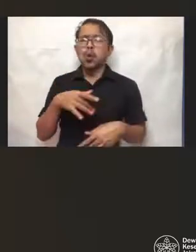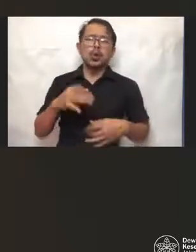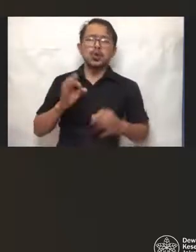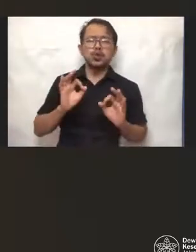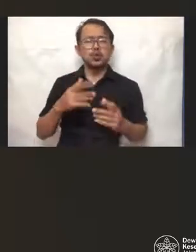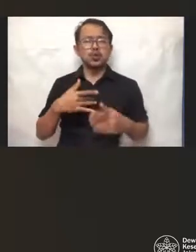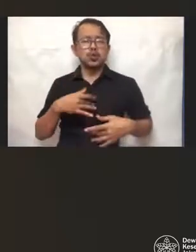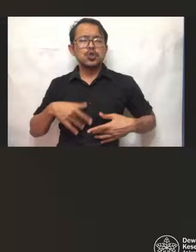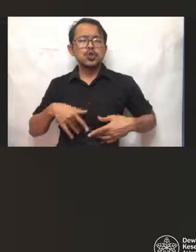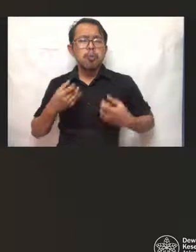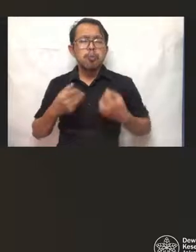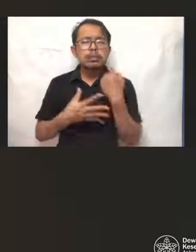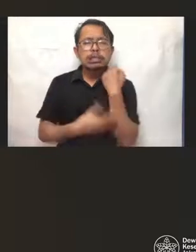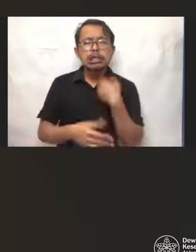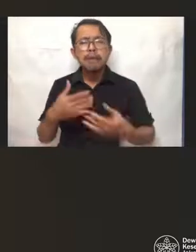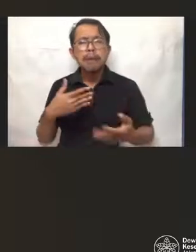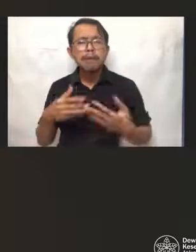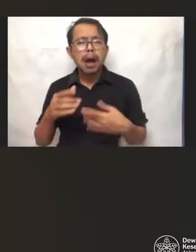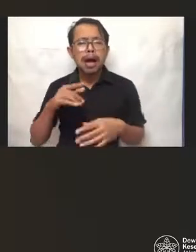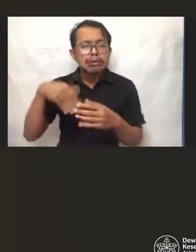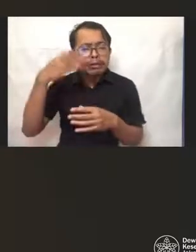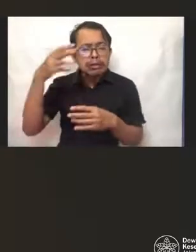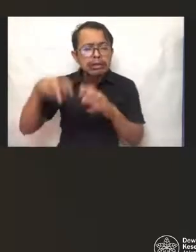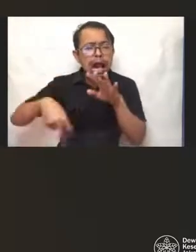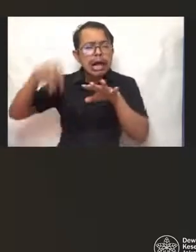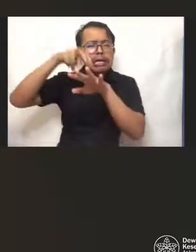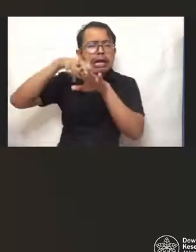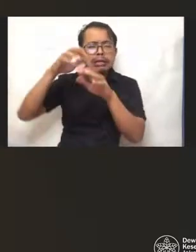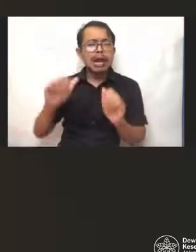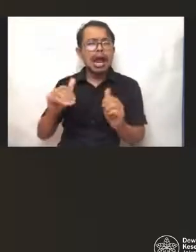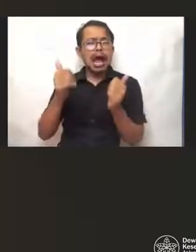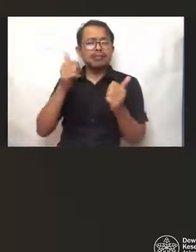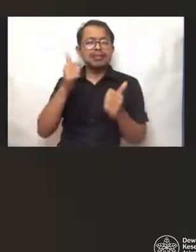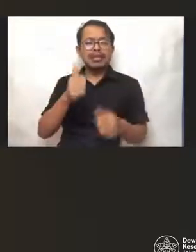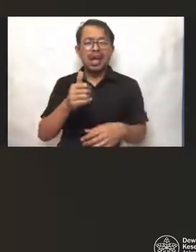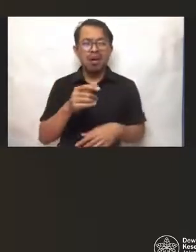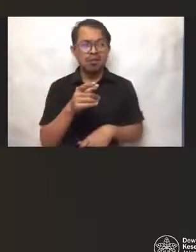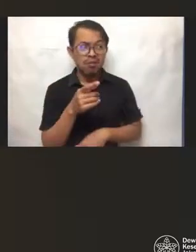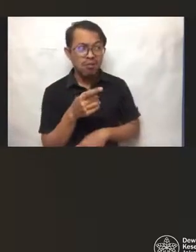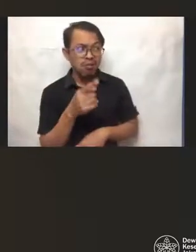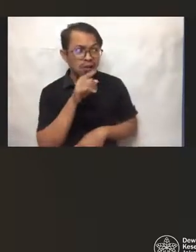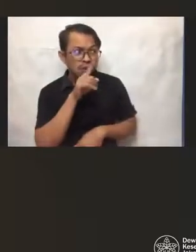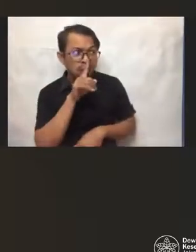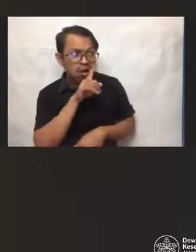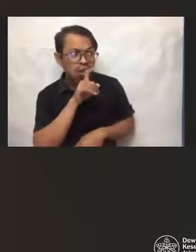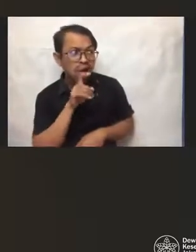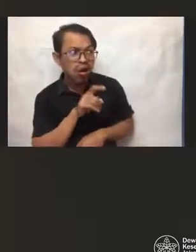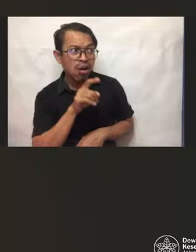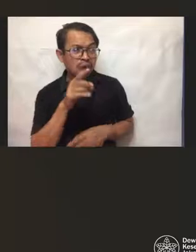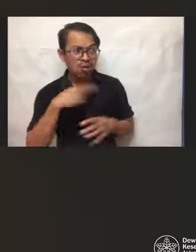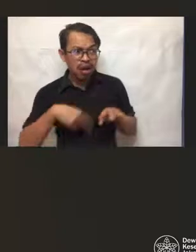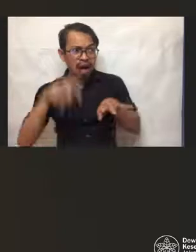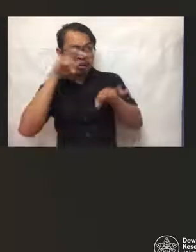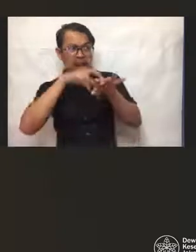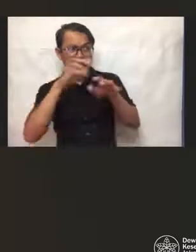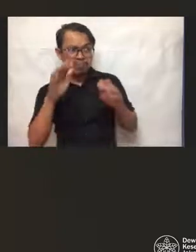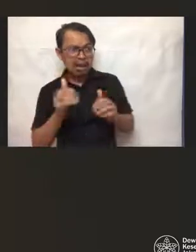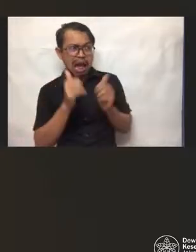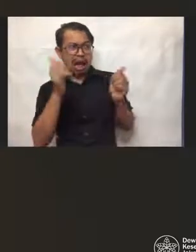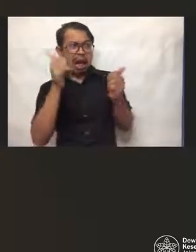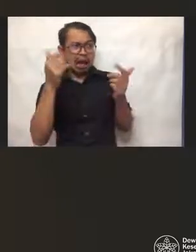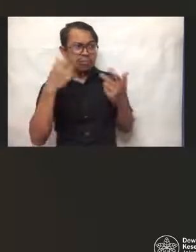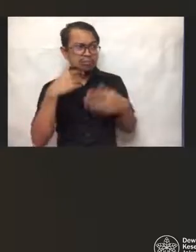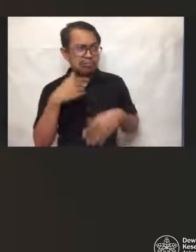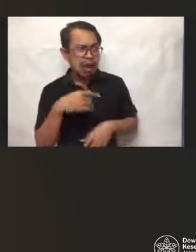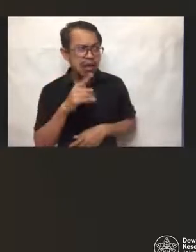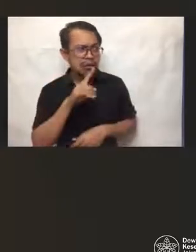mendapatkan kemenangan. Saya pikir kok dia yakin ya, masyarakat itu atau pemuka agama itu mengatakan bahwa di akhirat nanti kita akan mendapatkan kemenangan.